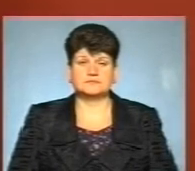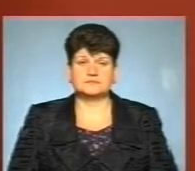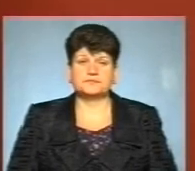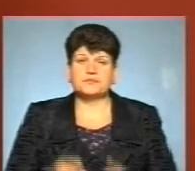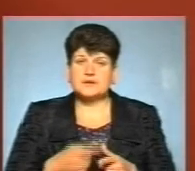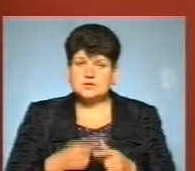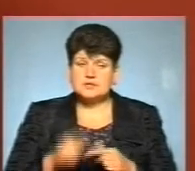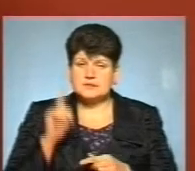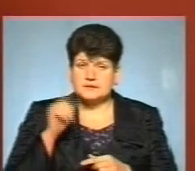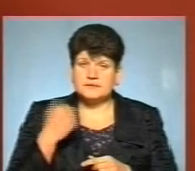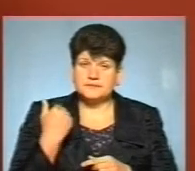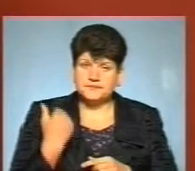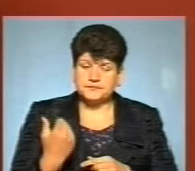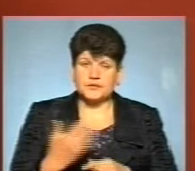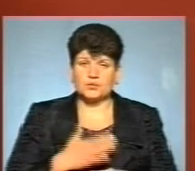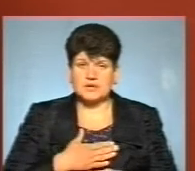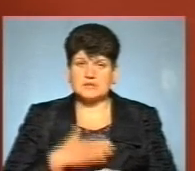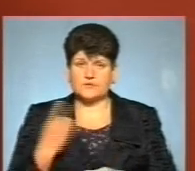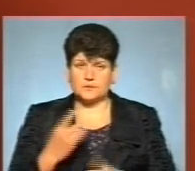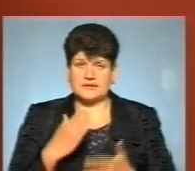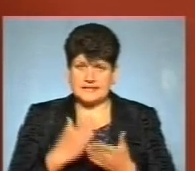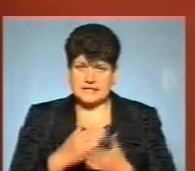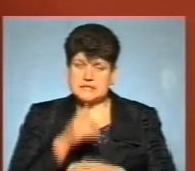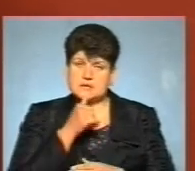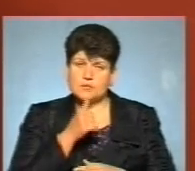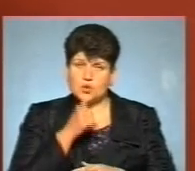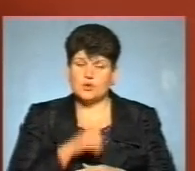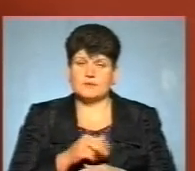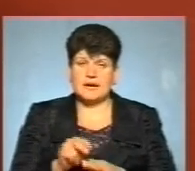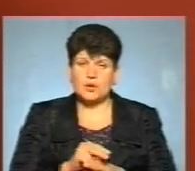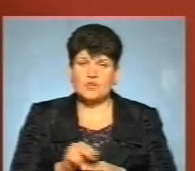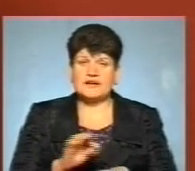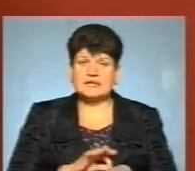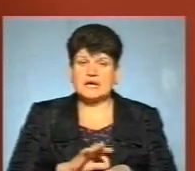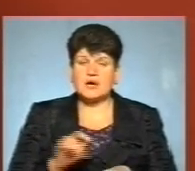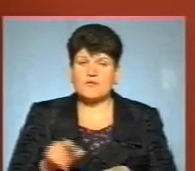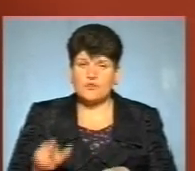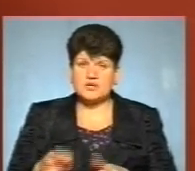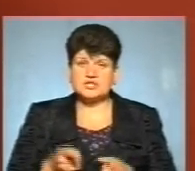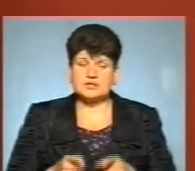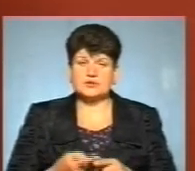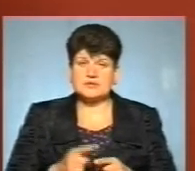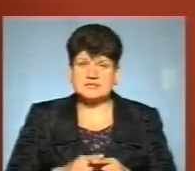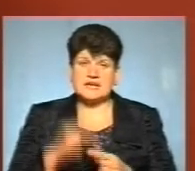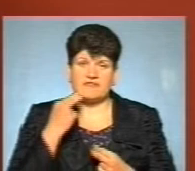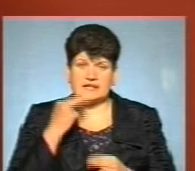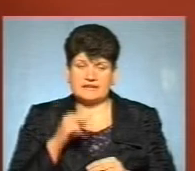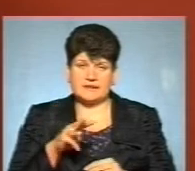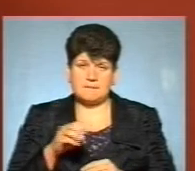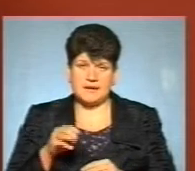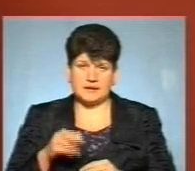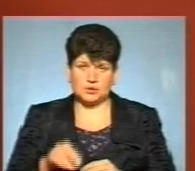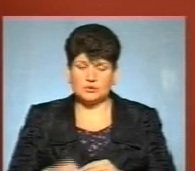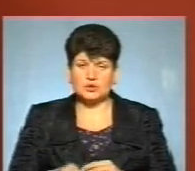Чи відомо вам, чи в нас в області є такі спроби таким чином лікувати хворих, і чи справді це дійсно ефективний метод